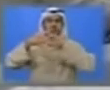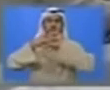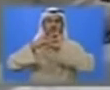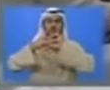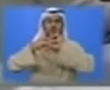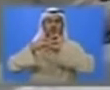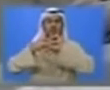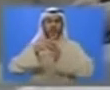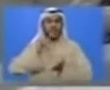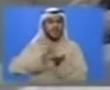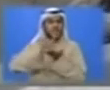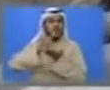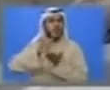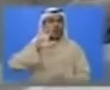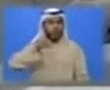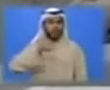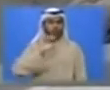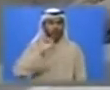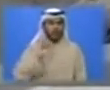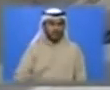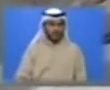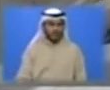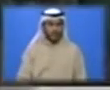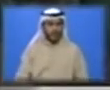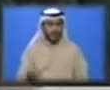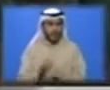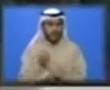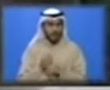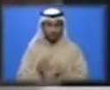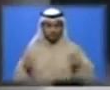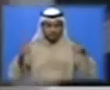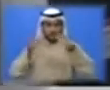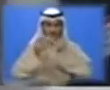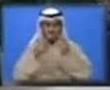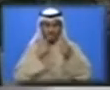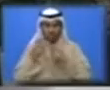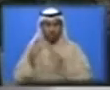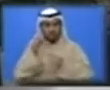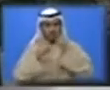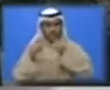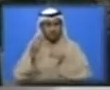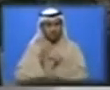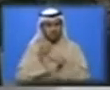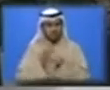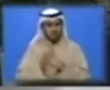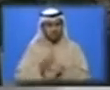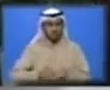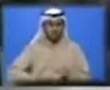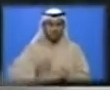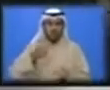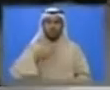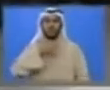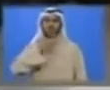برئاسة رئيس مجلس الإدارة والعضو المنتدب رشاد رومي سلسلة لقاءات تمهيدا لتسلم أول